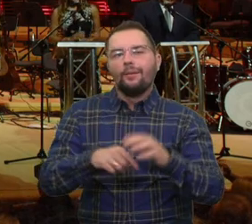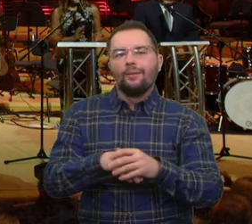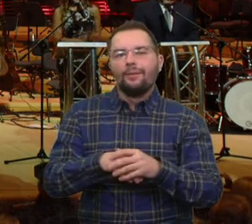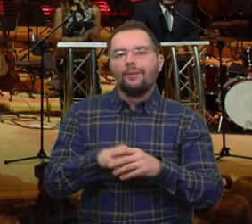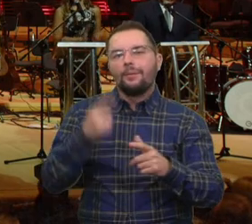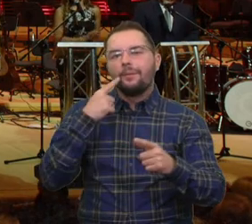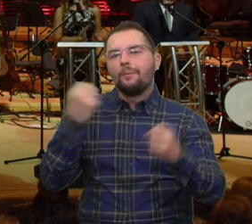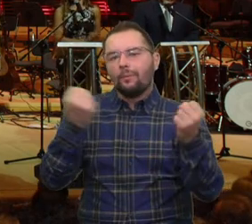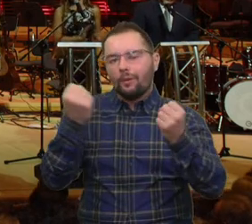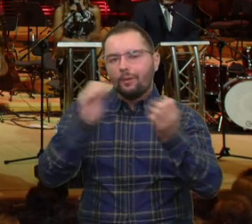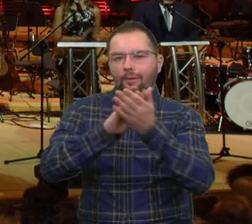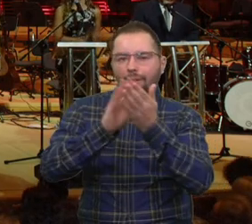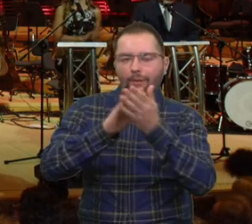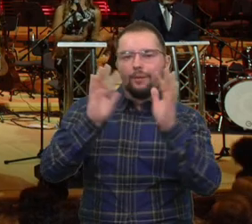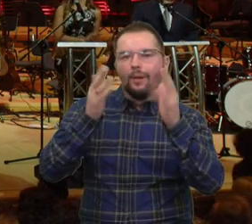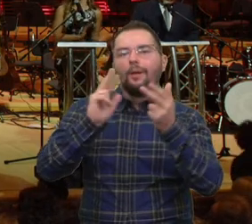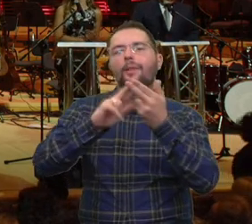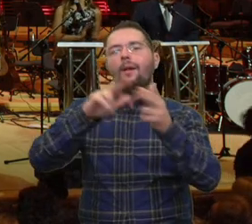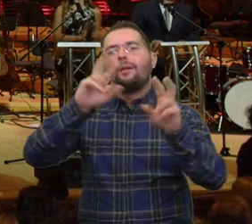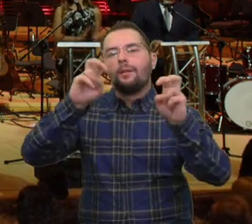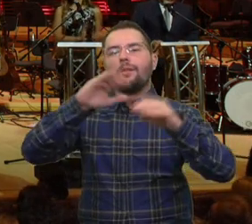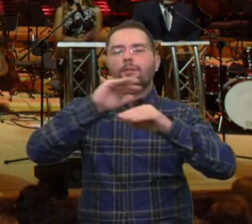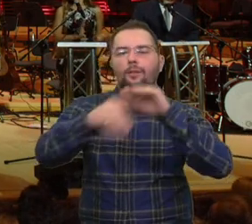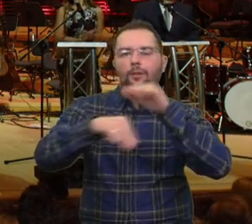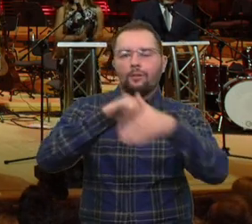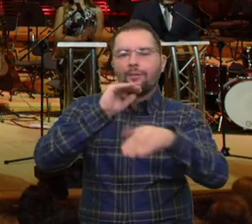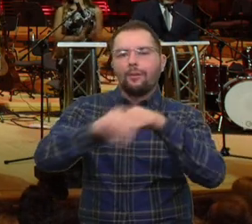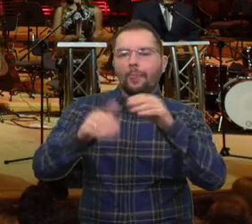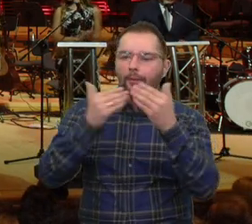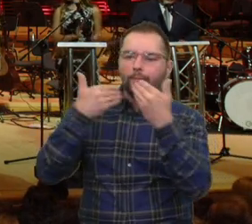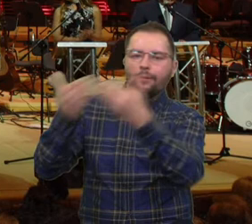Wielkie brawa, raz jeszcze. To na szczęście.